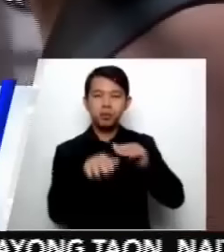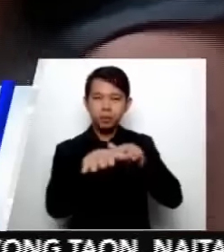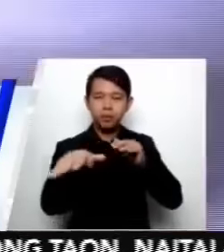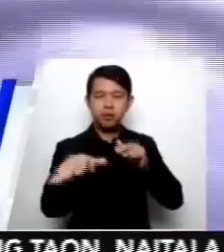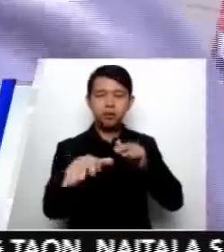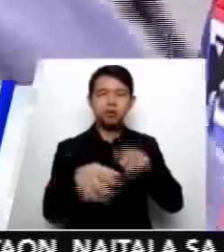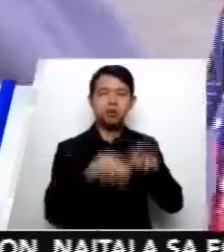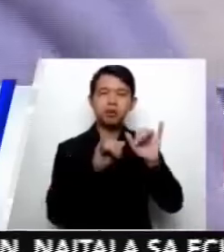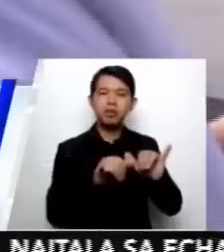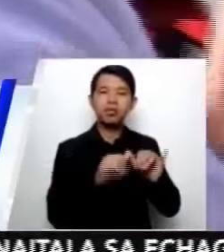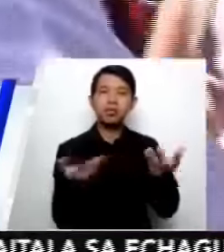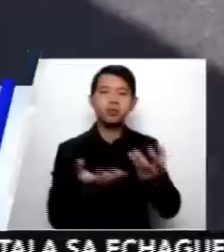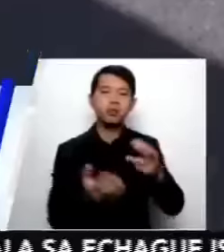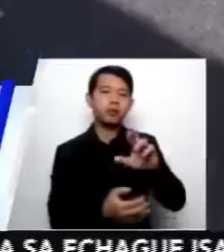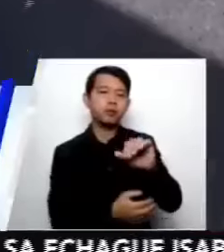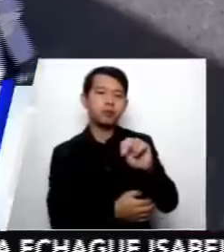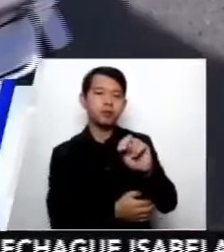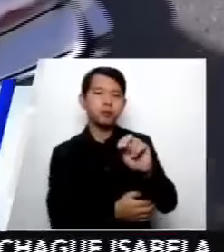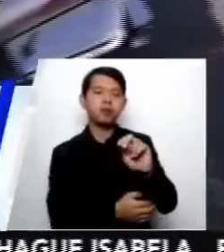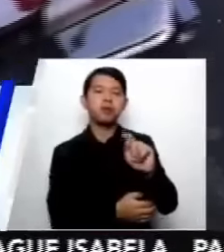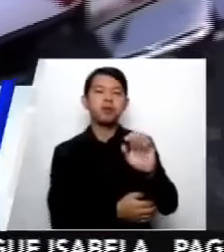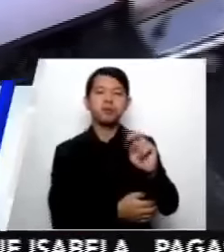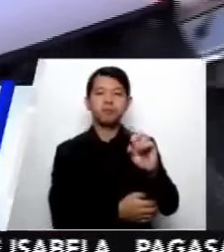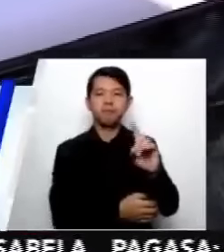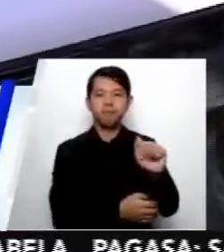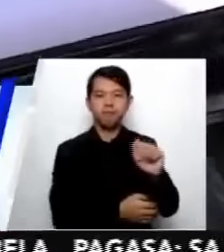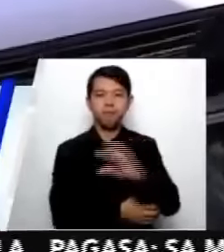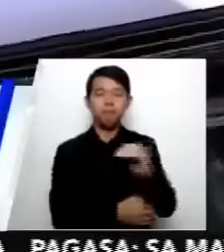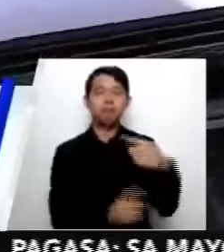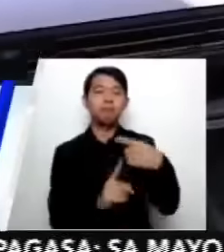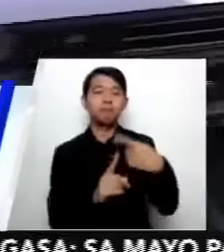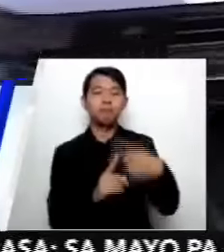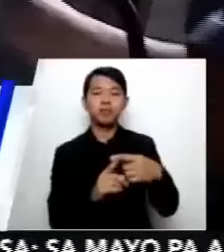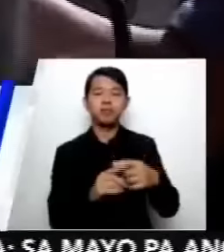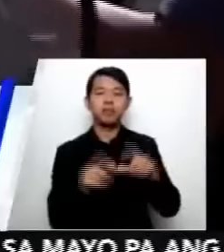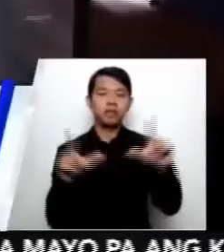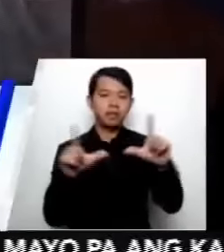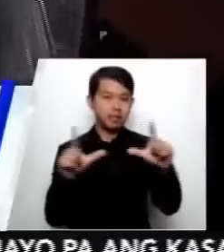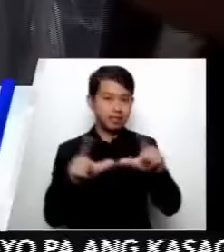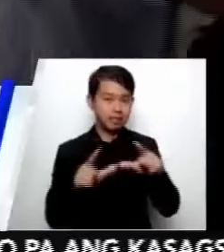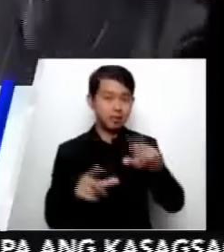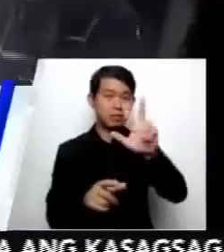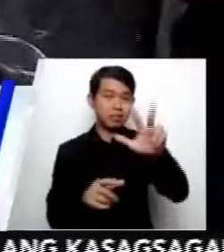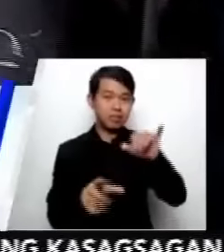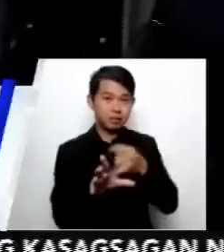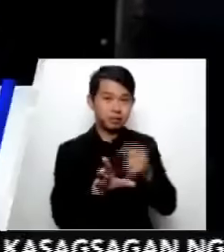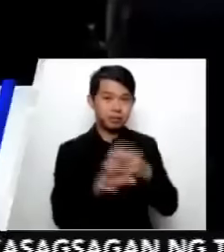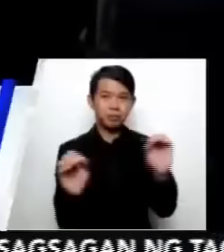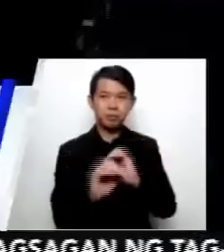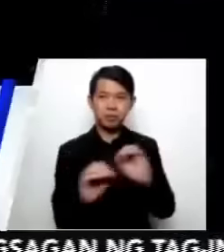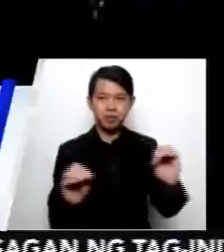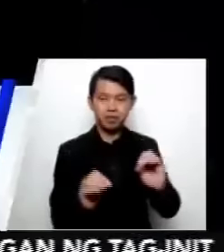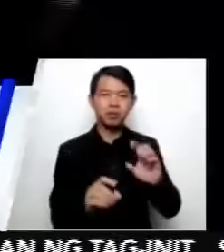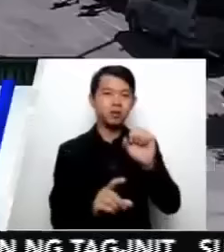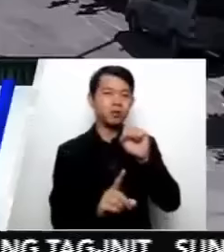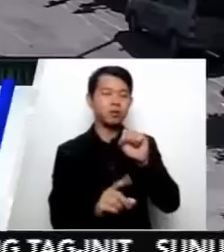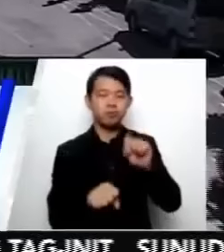City. Kolorum o wala ring prangkisa ang 3 jeep na sumali sa rally kaya inimpound. Sabi ng LTFRB,